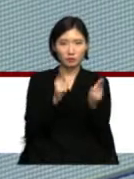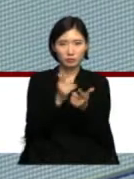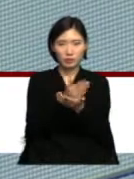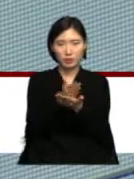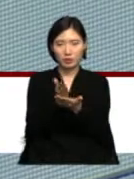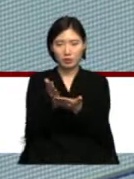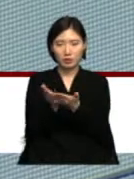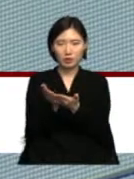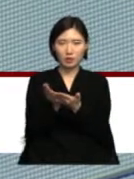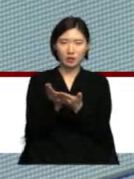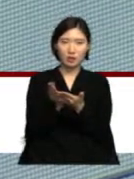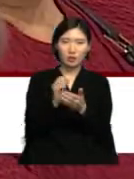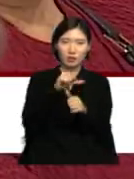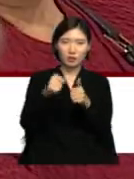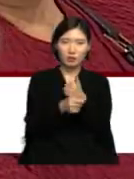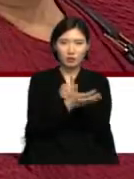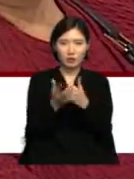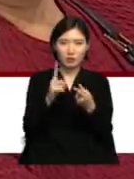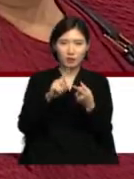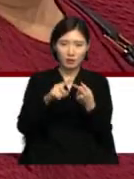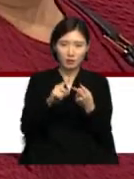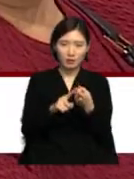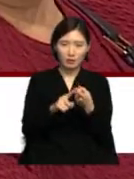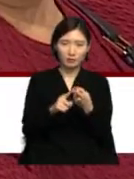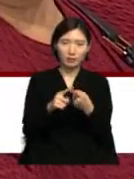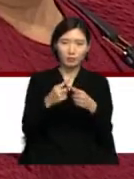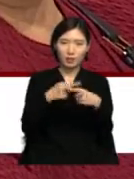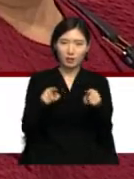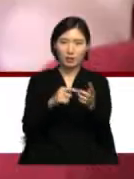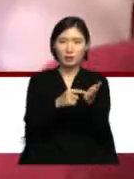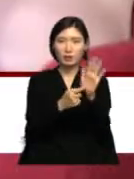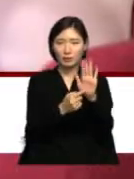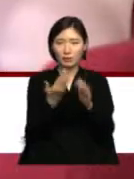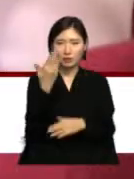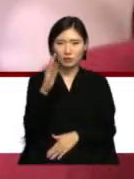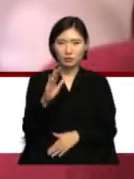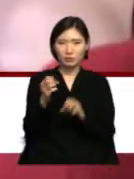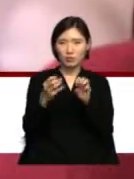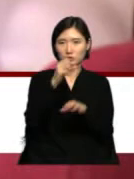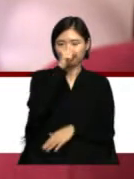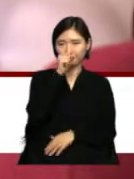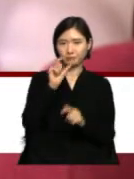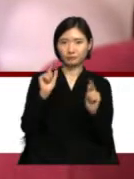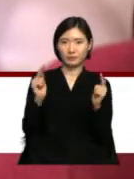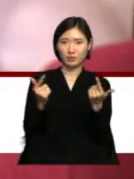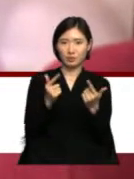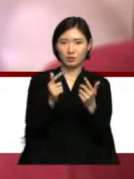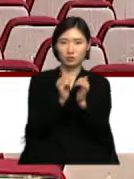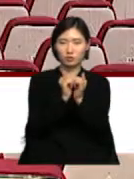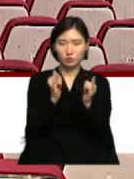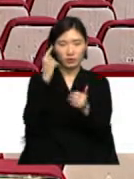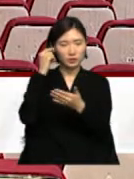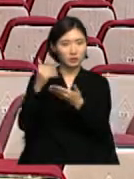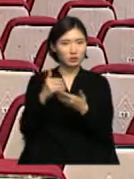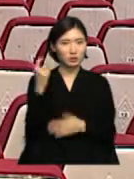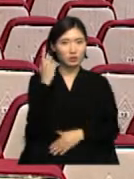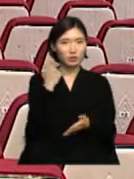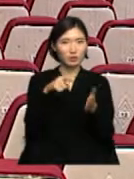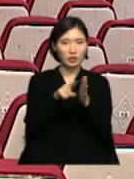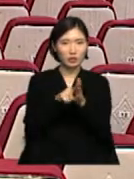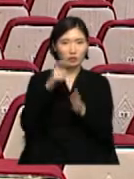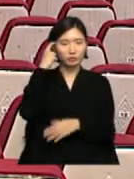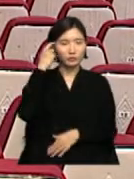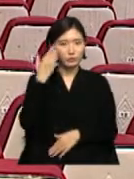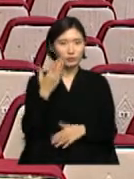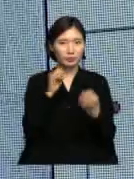현황과 환경영향에 대한 내용을 발표했지만 반응은 냉담하기만 합니다. 주민 의견을 듣기 위한 질의 답변